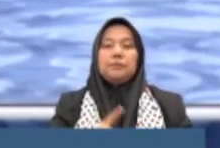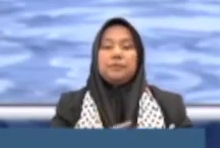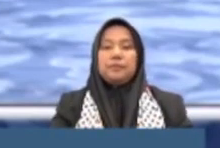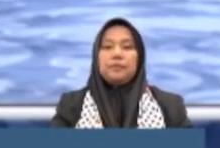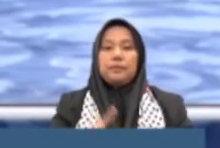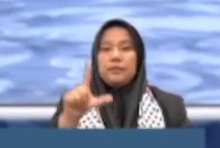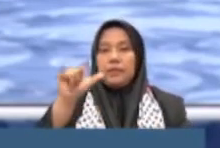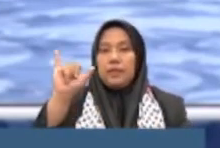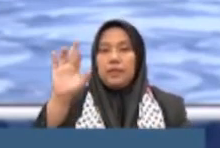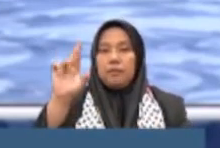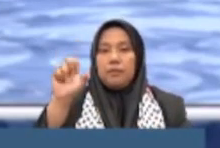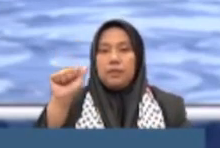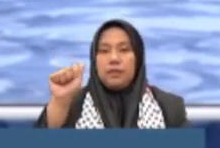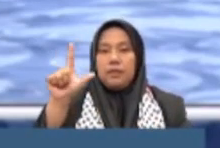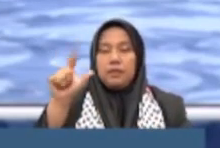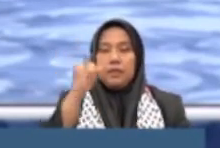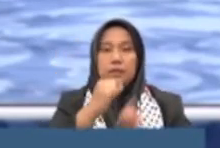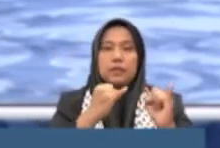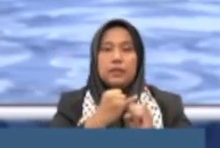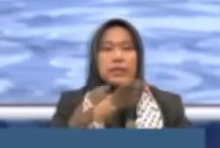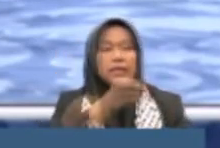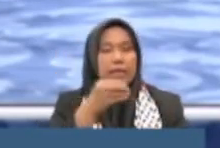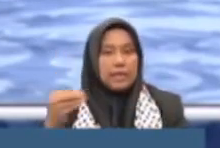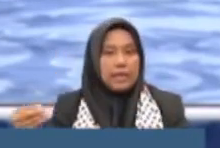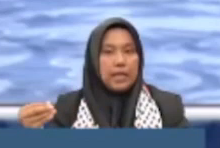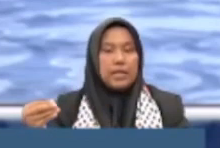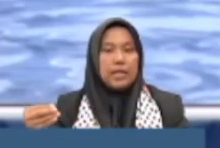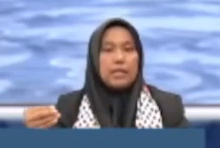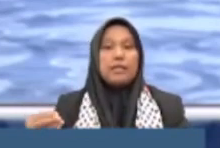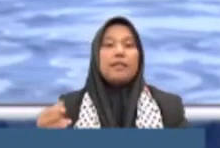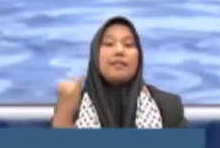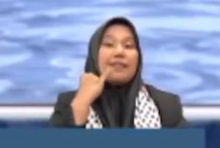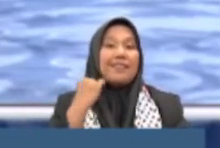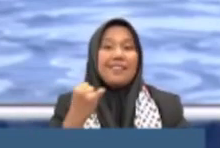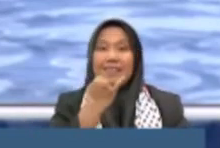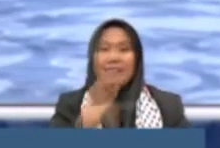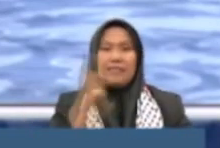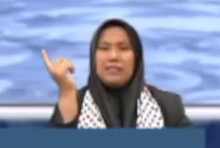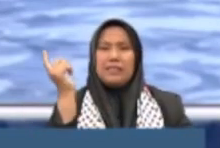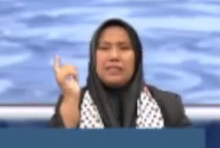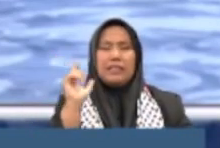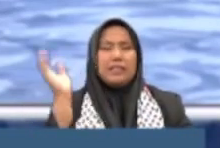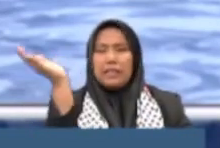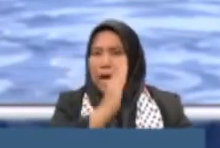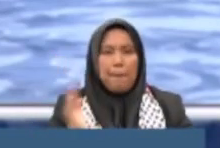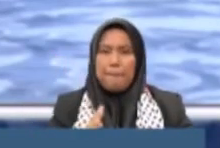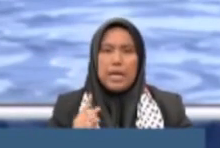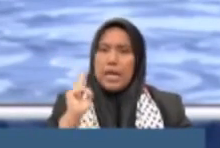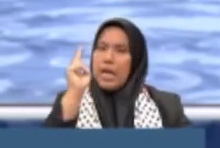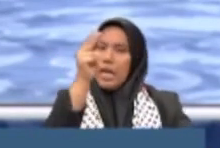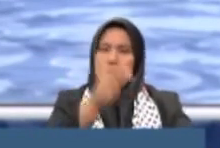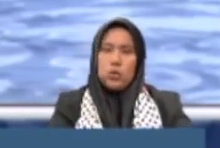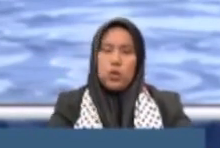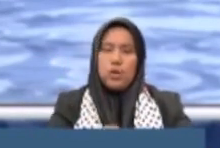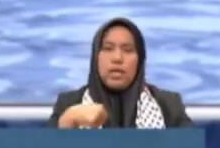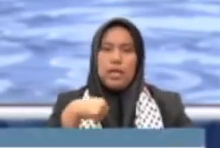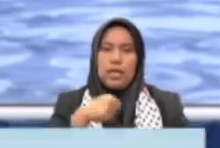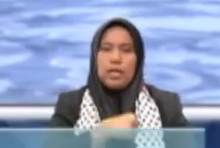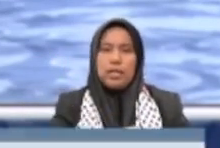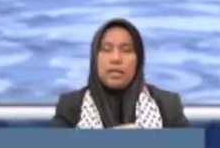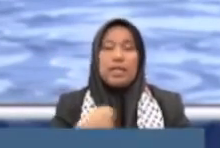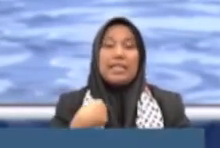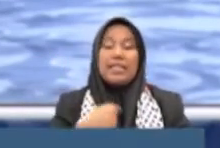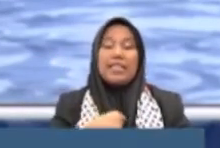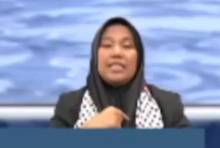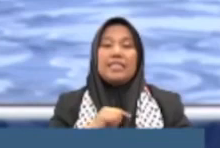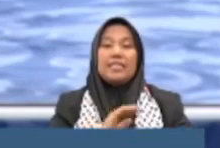Yang Mohamad boleh semak. Kita tidak pernah menjadi anggota. Saya harap jangan dipolitikkan. Kita jadi pada peringkat awal